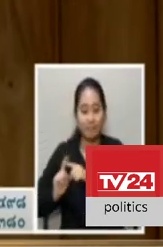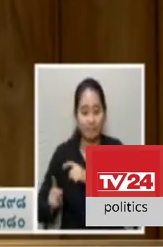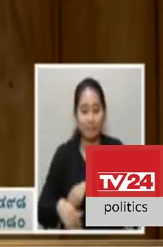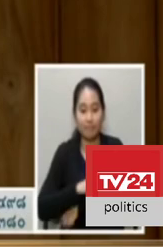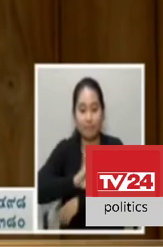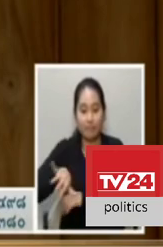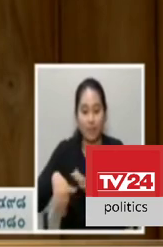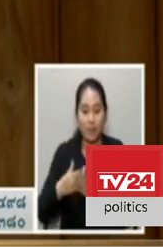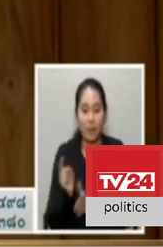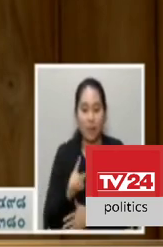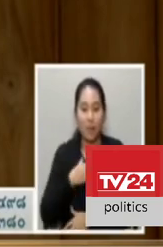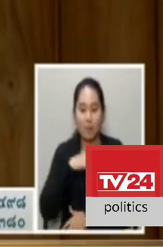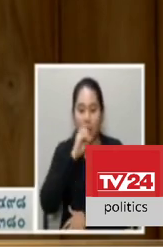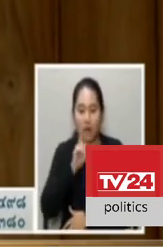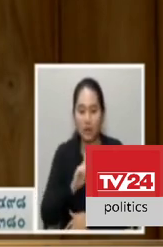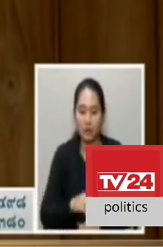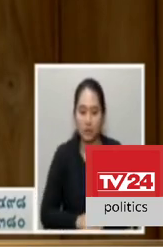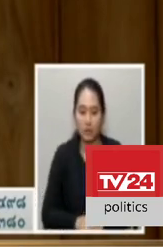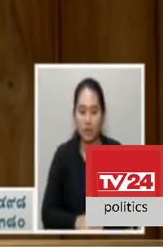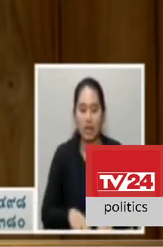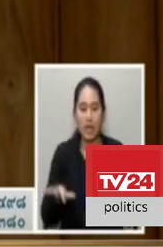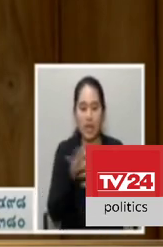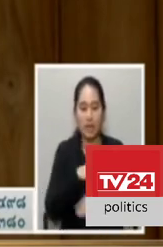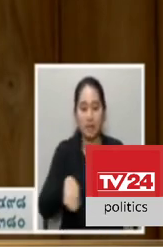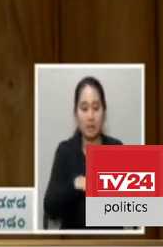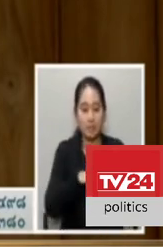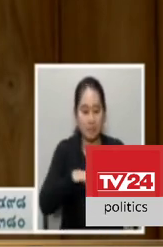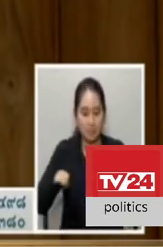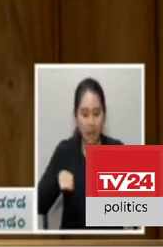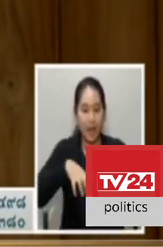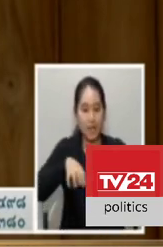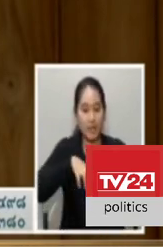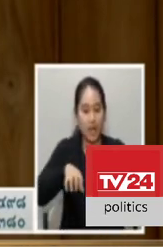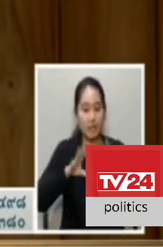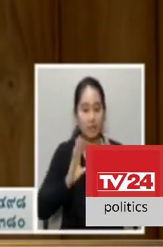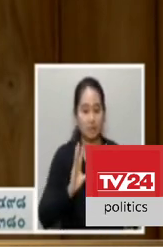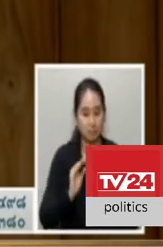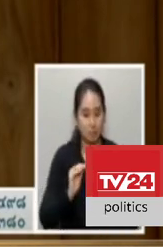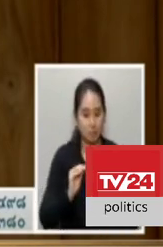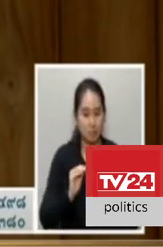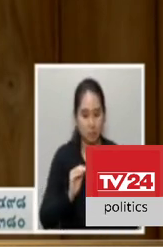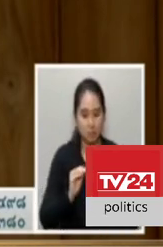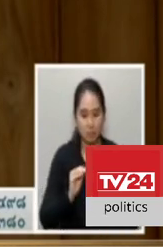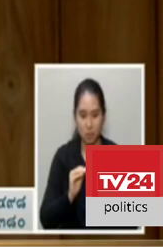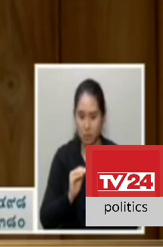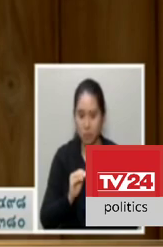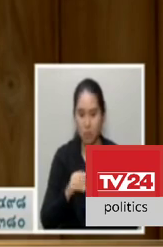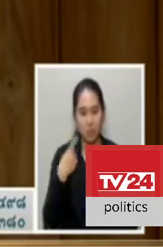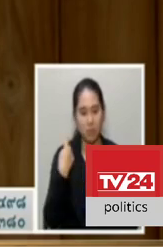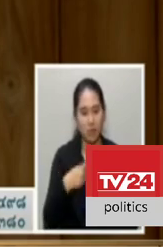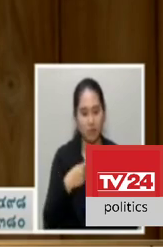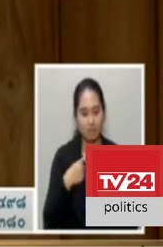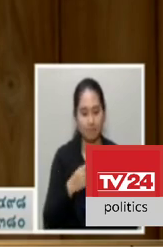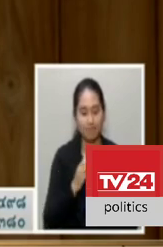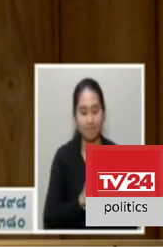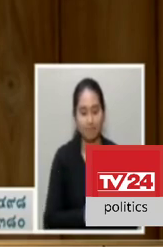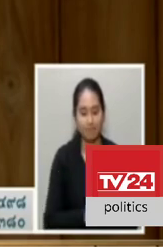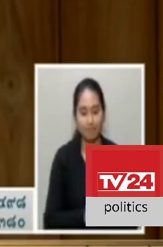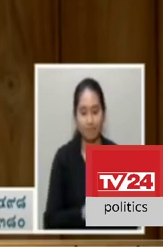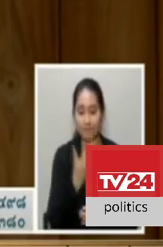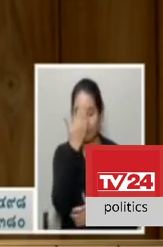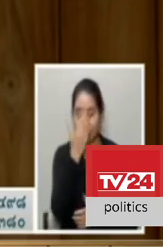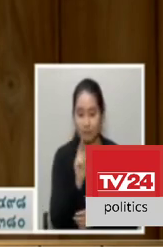ว่าเนี่ยประเทศไทยทำให้มาตรฐานของการจัดประชุมอาเซียนซัมมิตเนี่ยมันคลอนแคลนไปนะเพราะว่ามัน